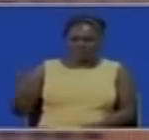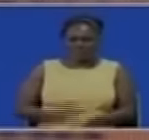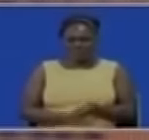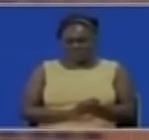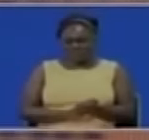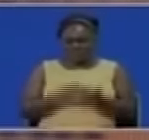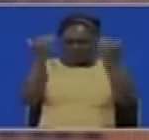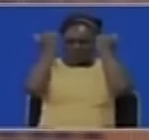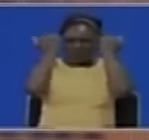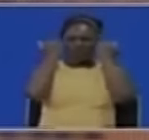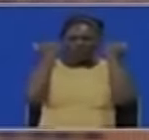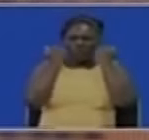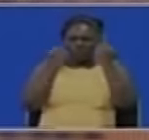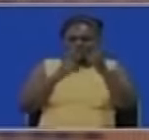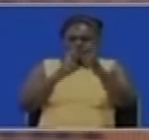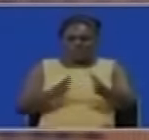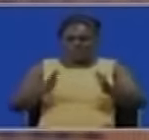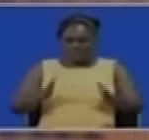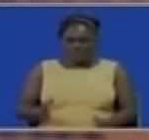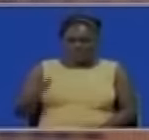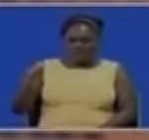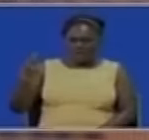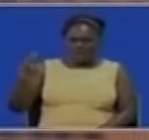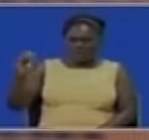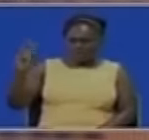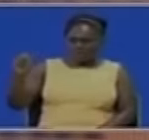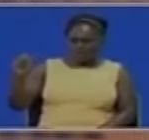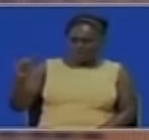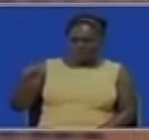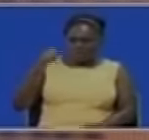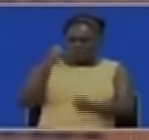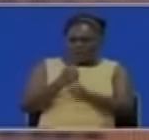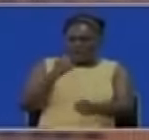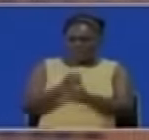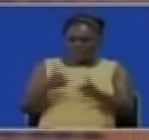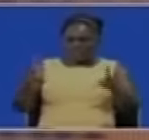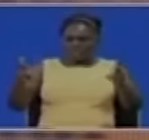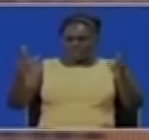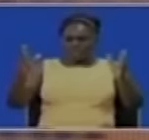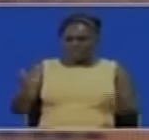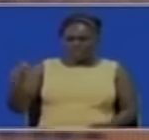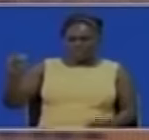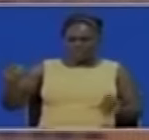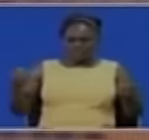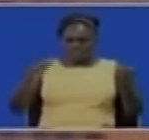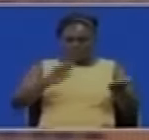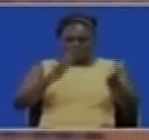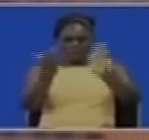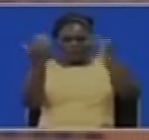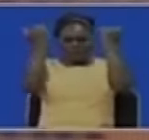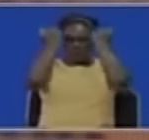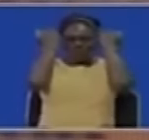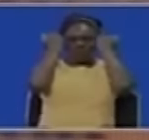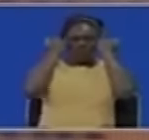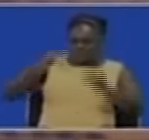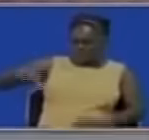Tuelekee mahakamani ambapo mwanahabari Aaron Ochieng ambaye amekuwa akifanya kazi kama mhariri hapa KTN News alifikishwa katika mahakama ya